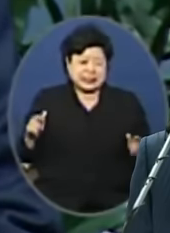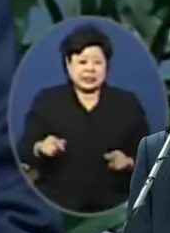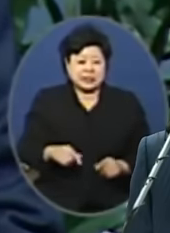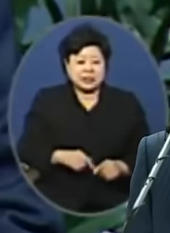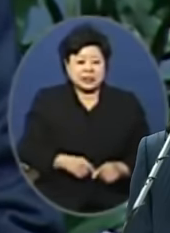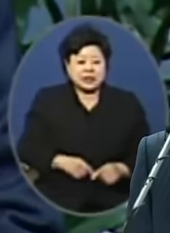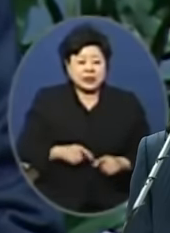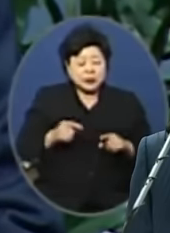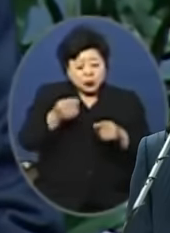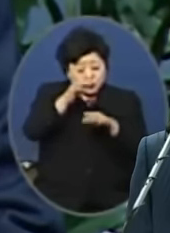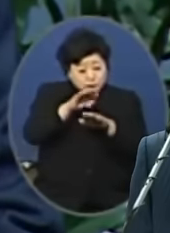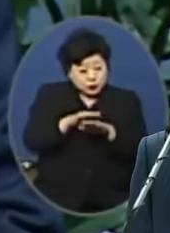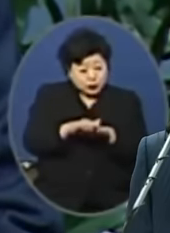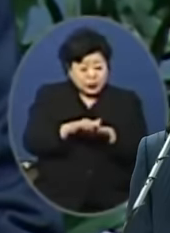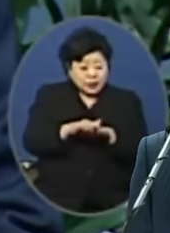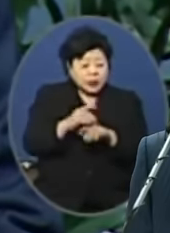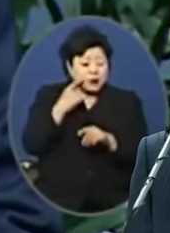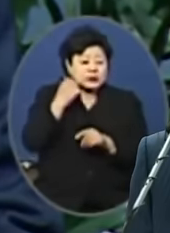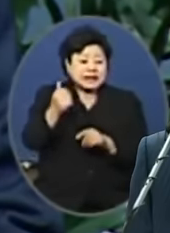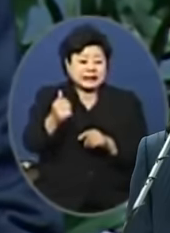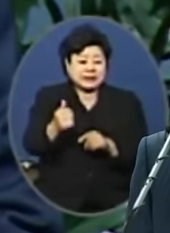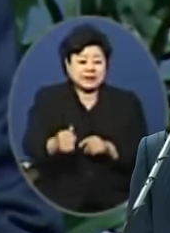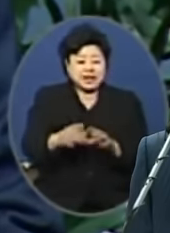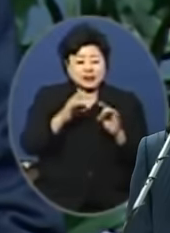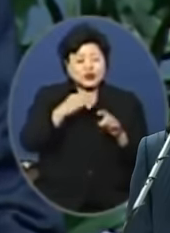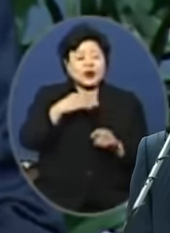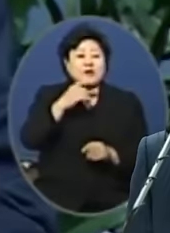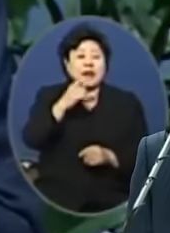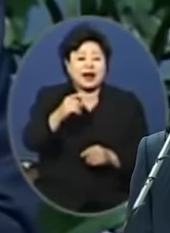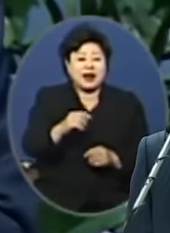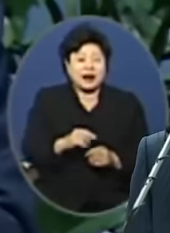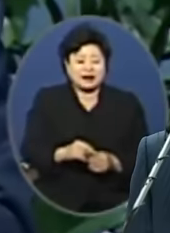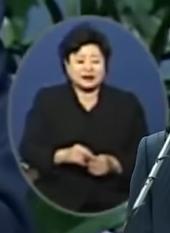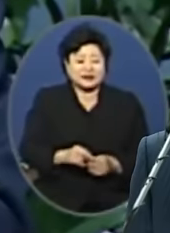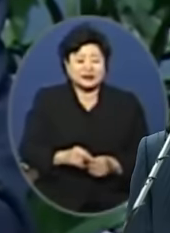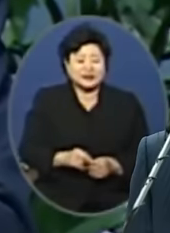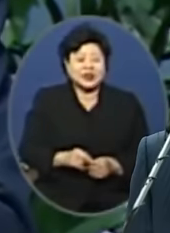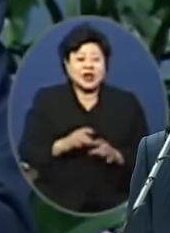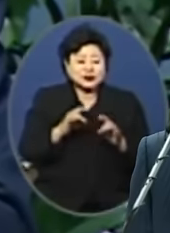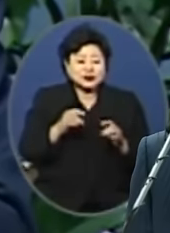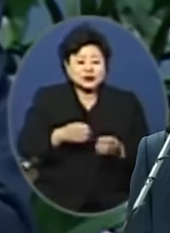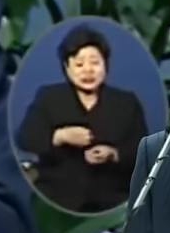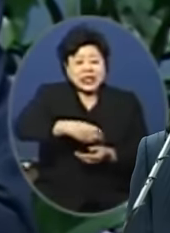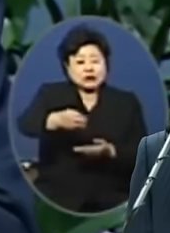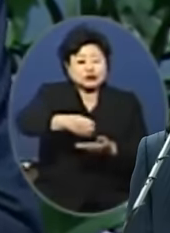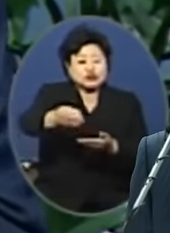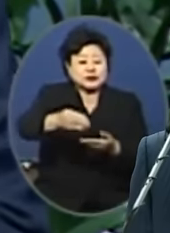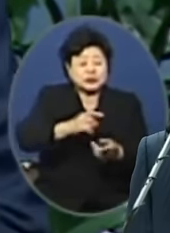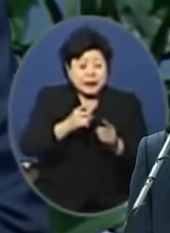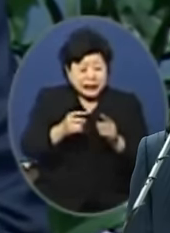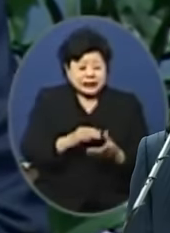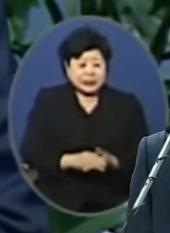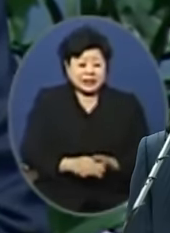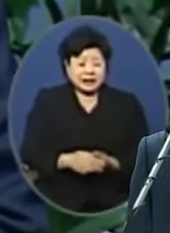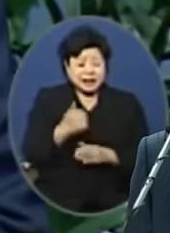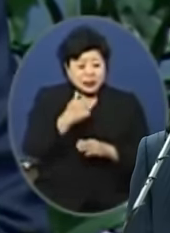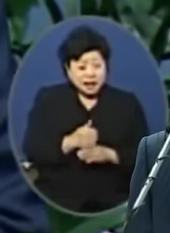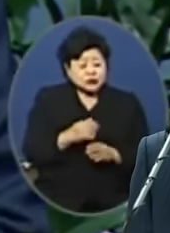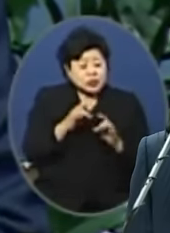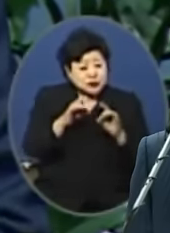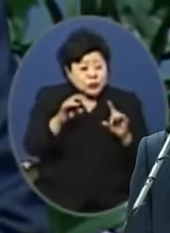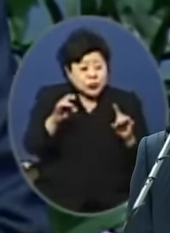평신 돌 때 목사님이 나가서 전도하라 해서 전도지 이만큼 들고 이렇게 나와서 나눠주면서 하는데 나중에